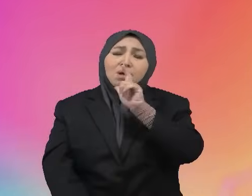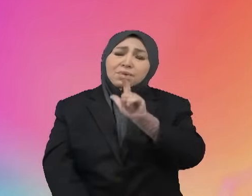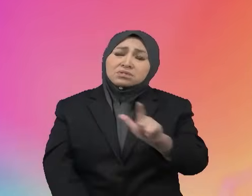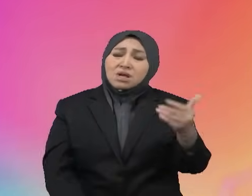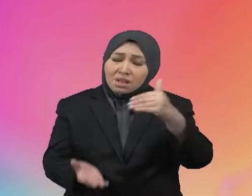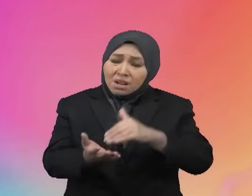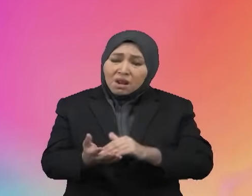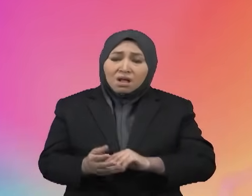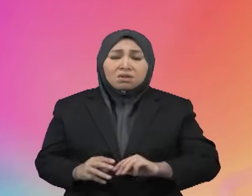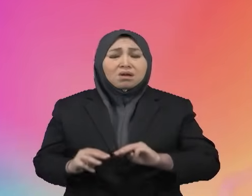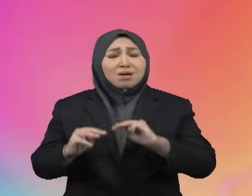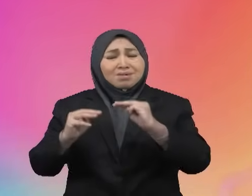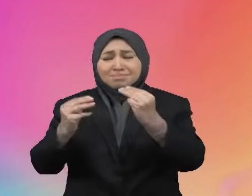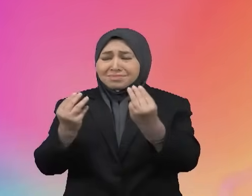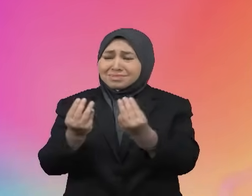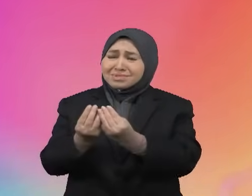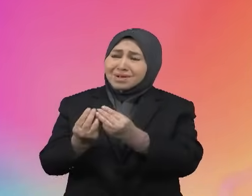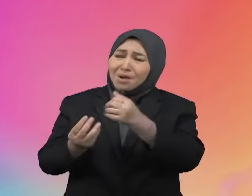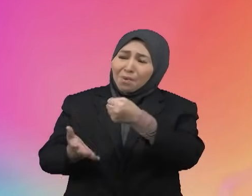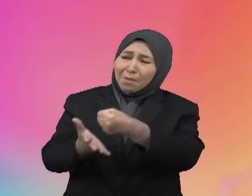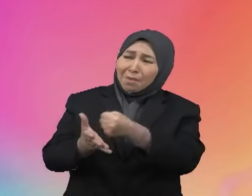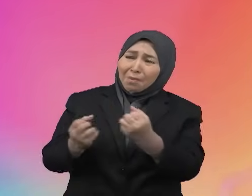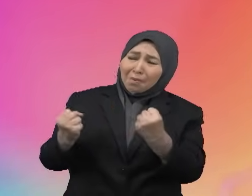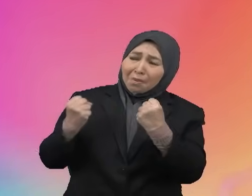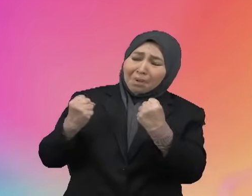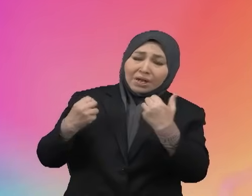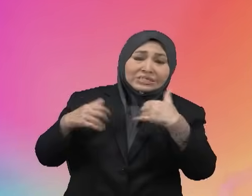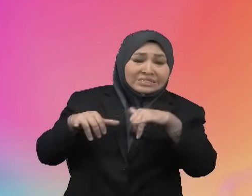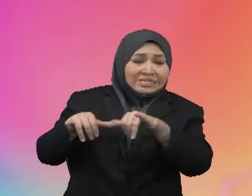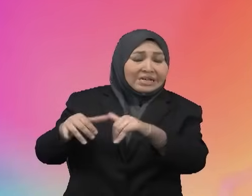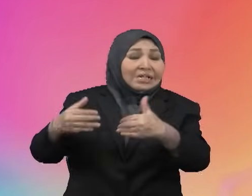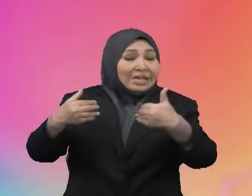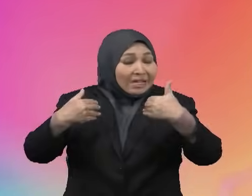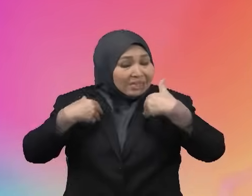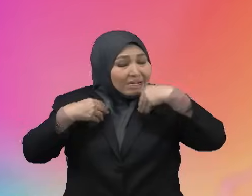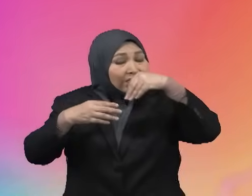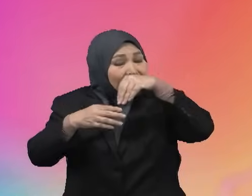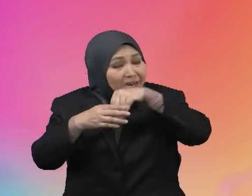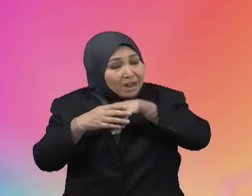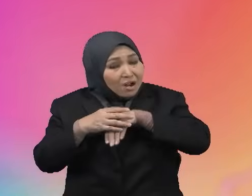أبدا ما داموا فيها